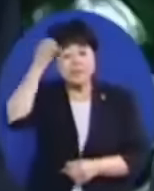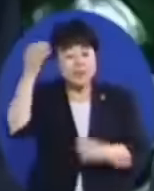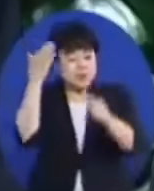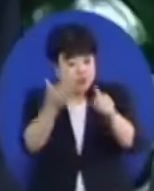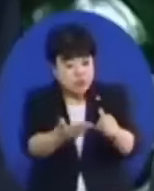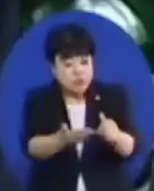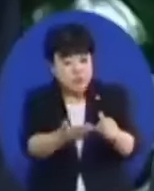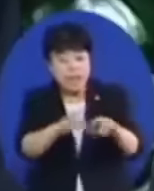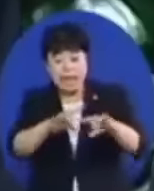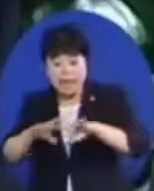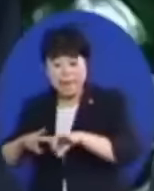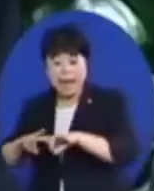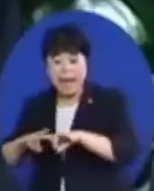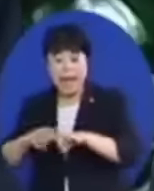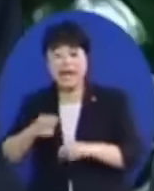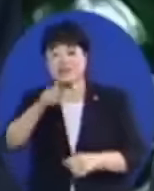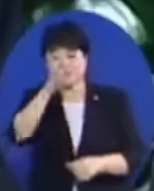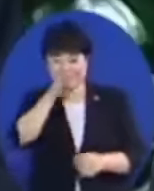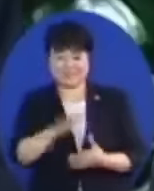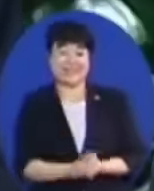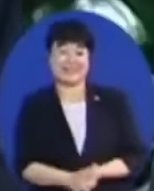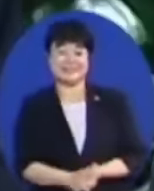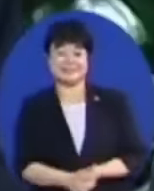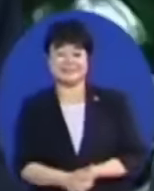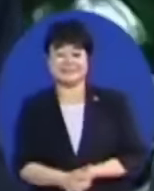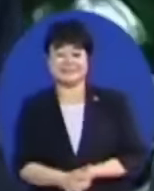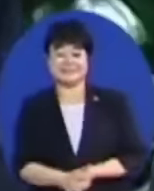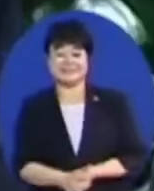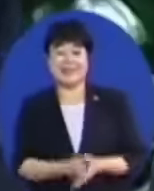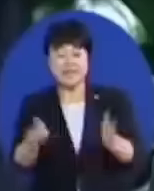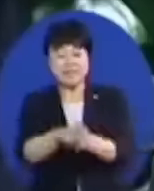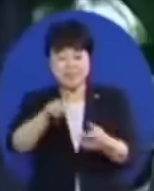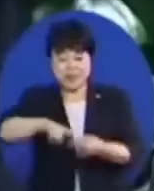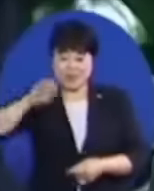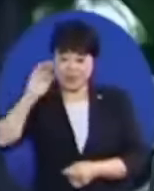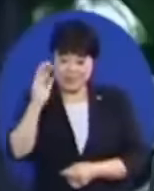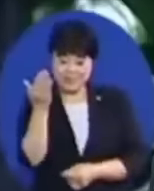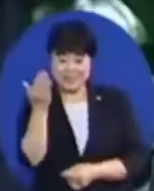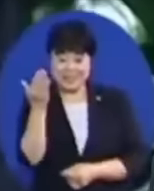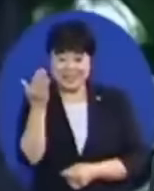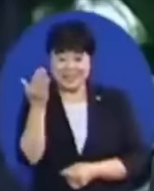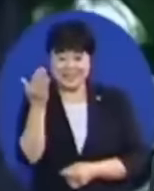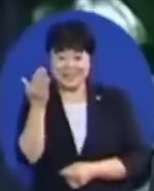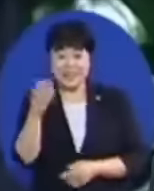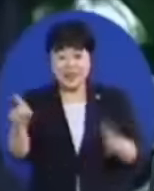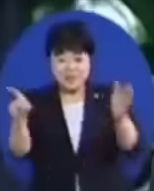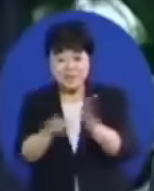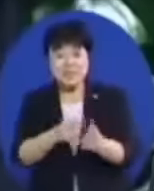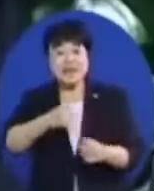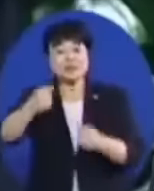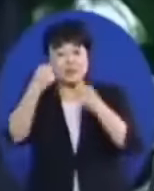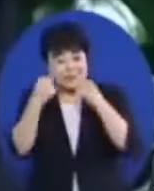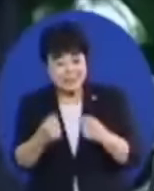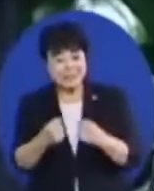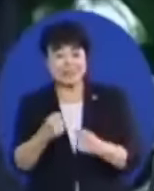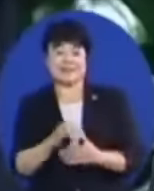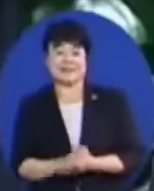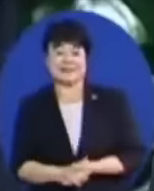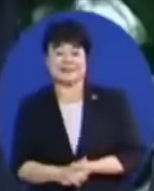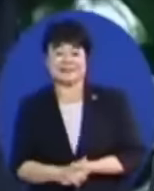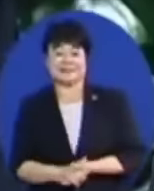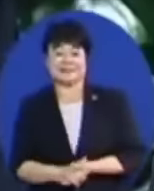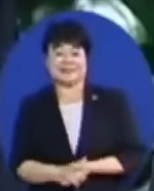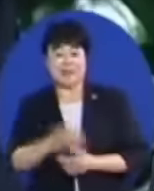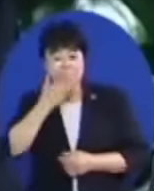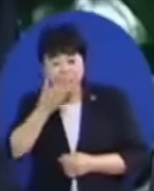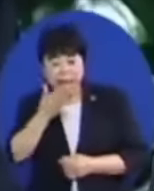주시는 레마를 갖고 사는 사람들인 것입니다. 내 믿음대로 될지어다. 믿음을 가지고 사는 우리들인 것입니다.